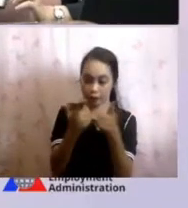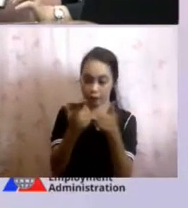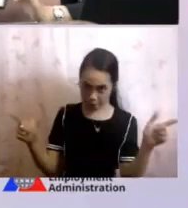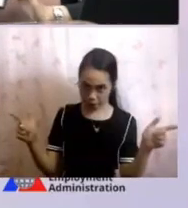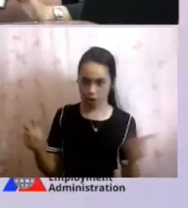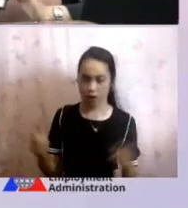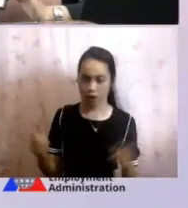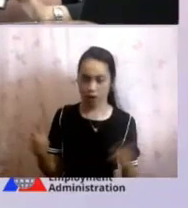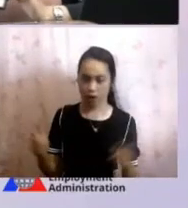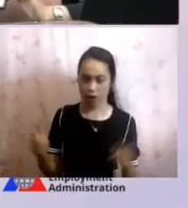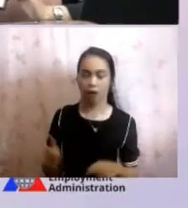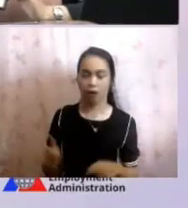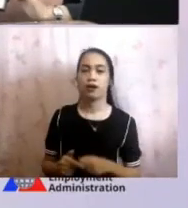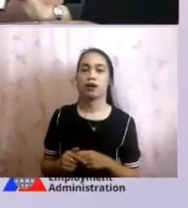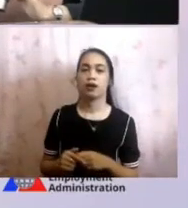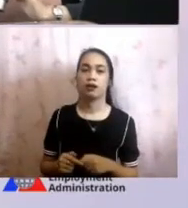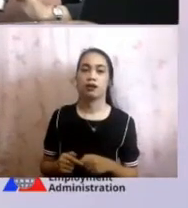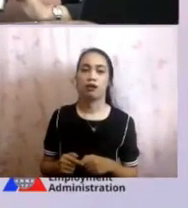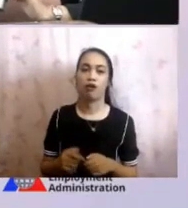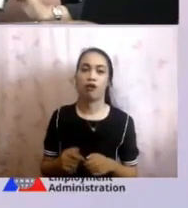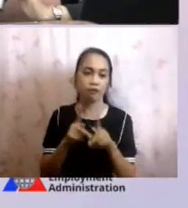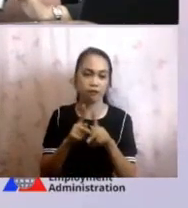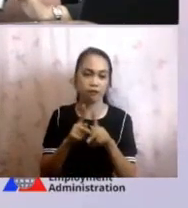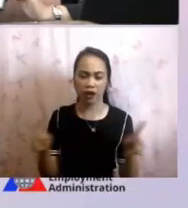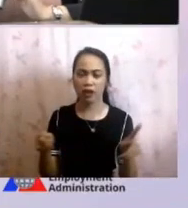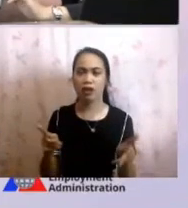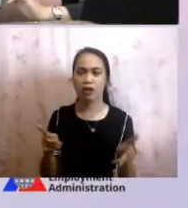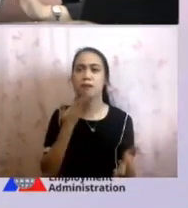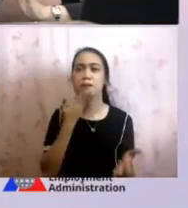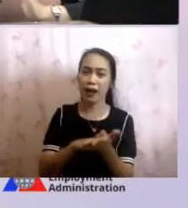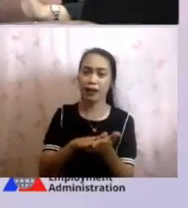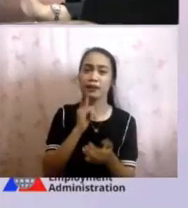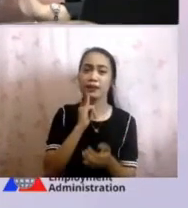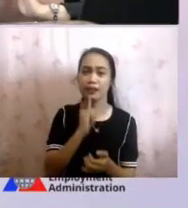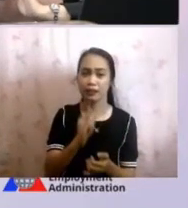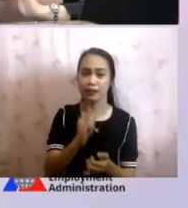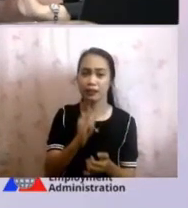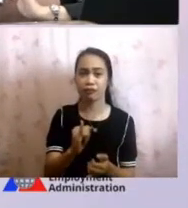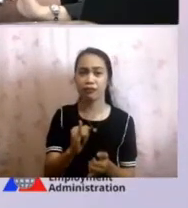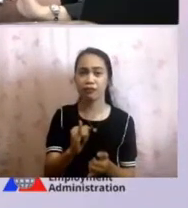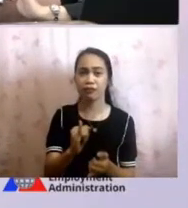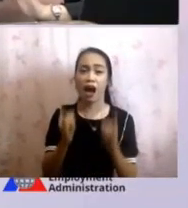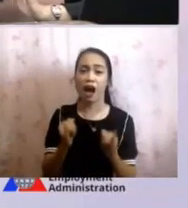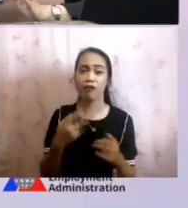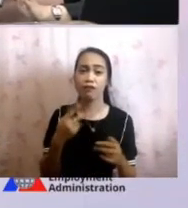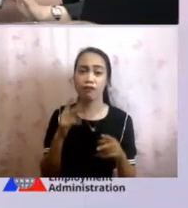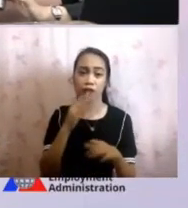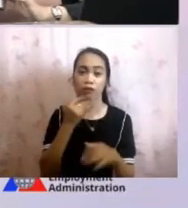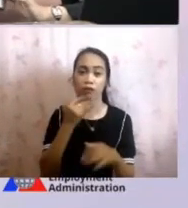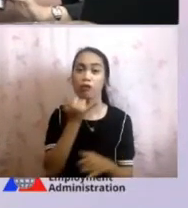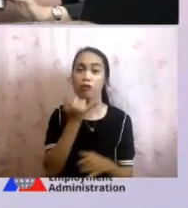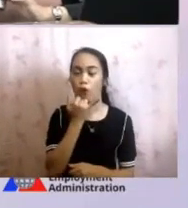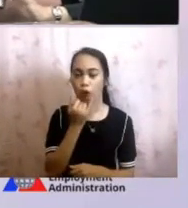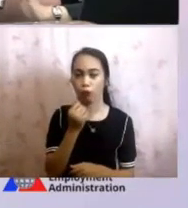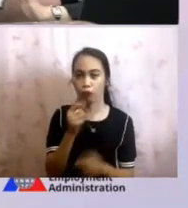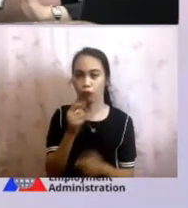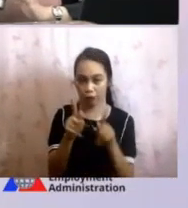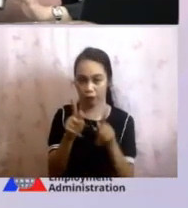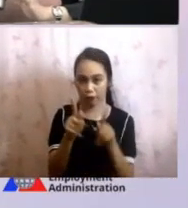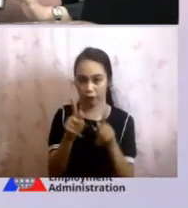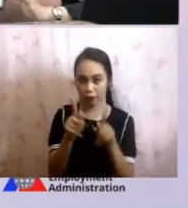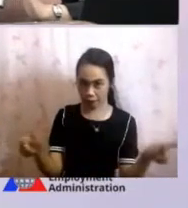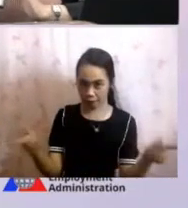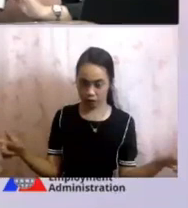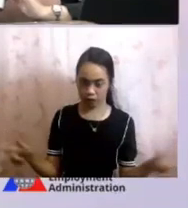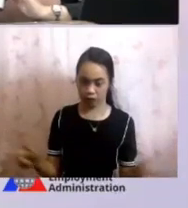you plan to submit your application and should be placed on the top left of your page. So, naamang kuy uban, for example,